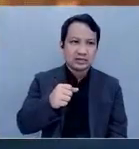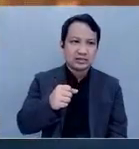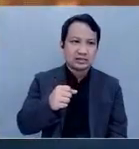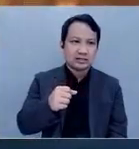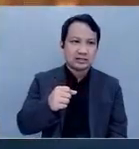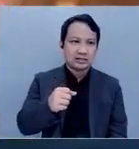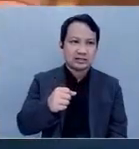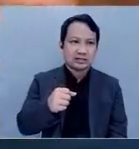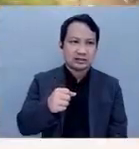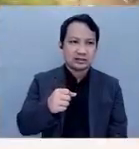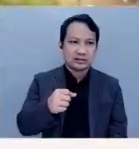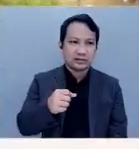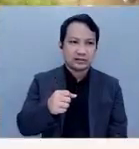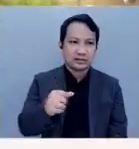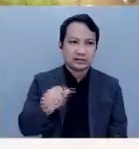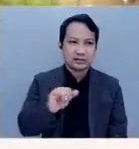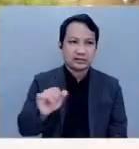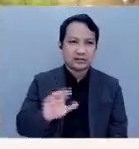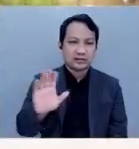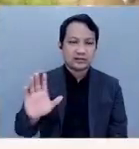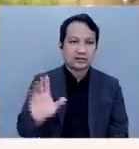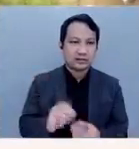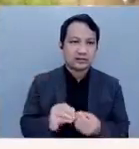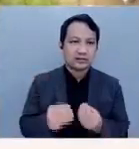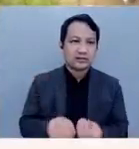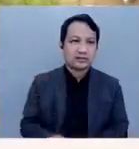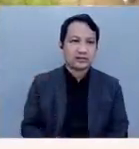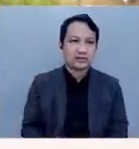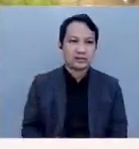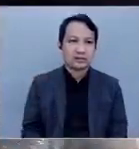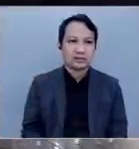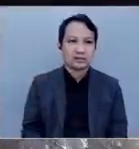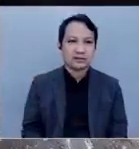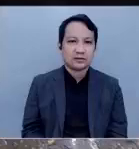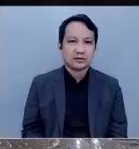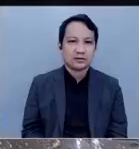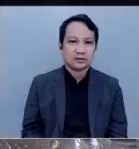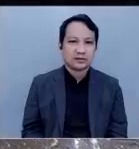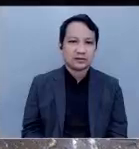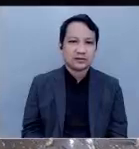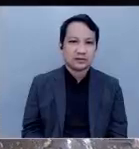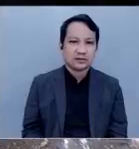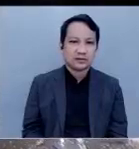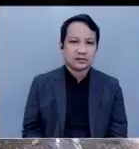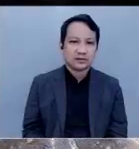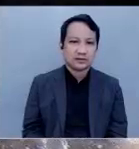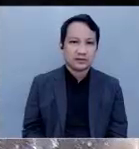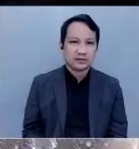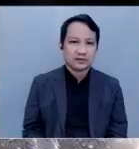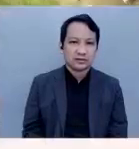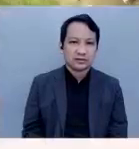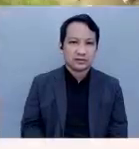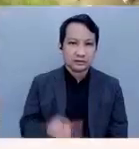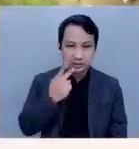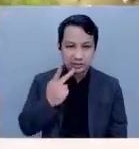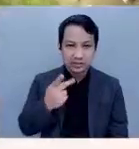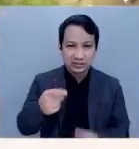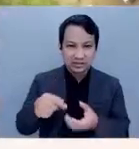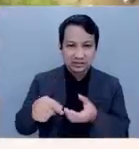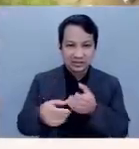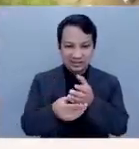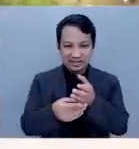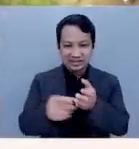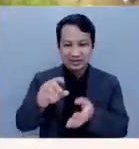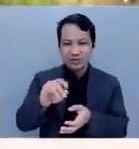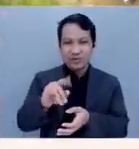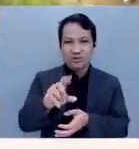bata, yun din naman yung kanilang kakalapan abet. Yan. Ano naman to? Siyempre, yung ating paboritong oyster sauce. Yeah. Lalagyan natin yun